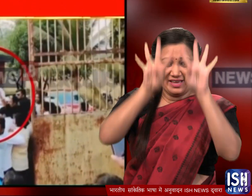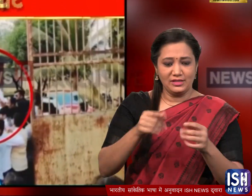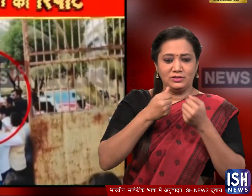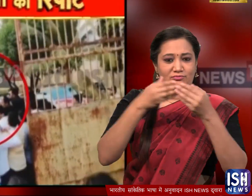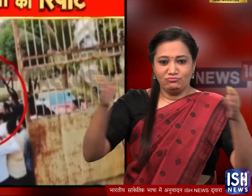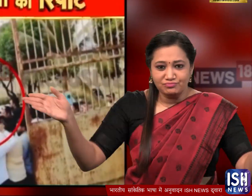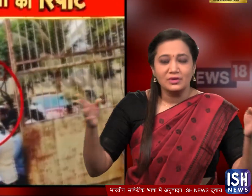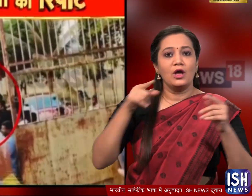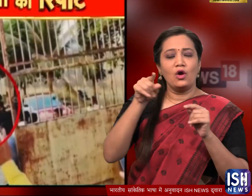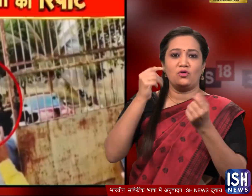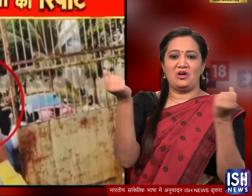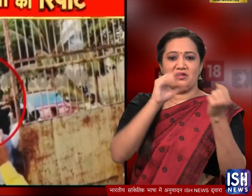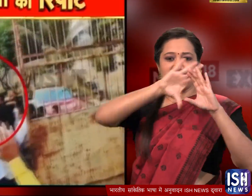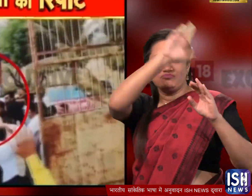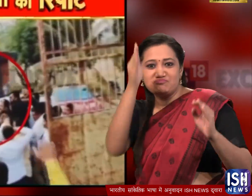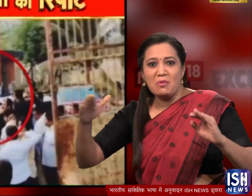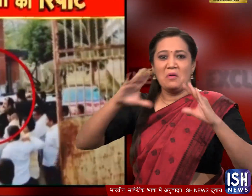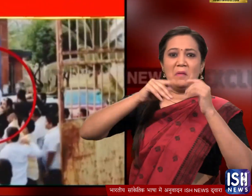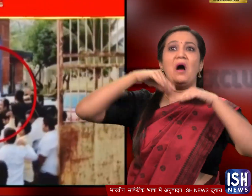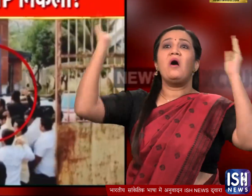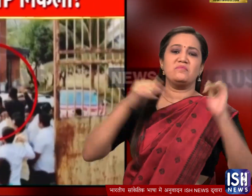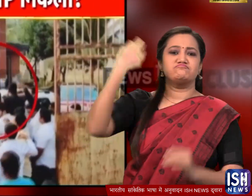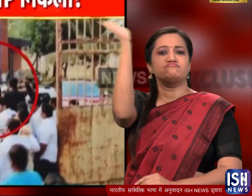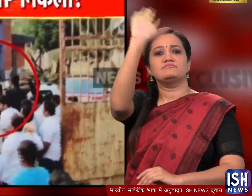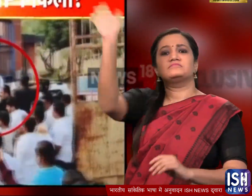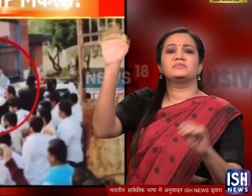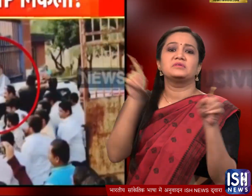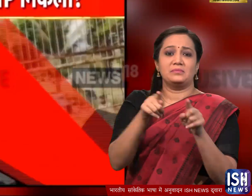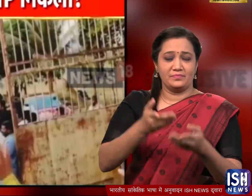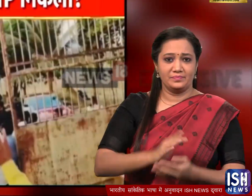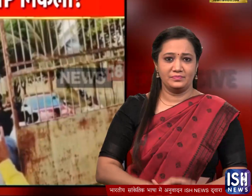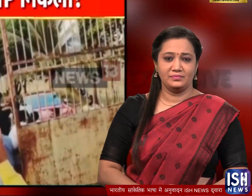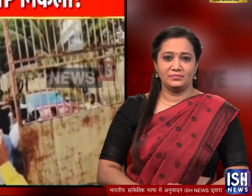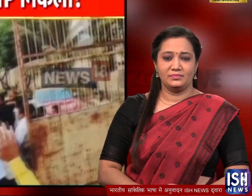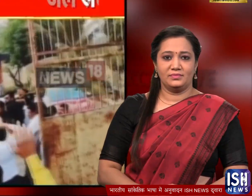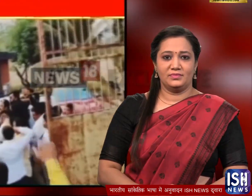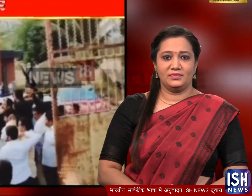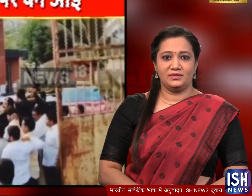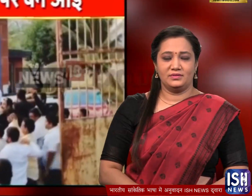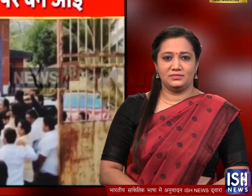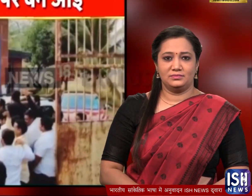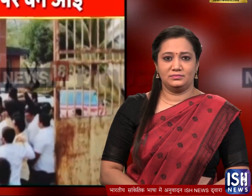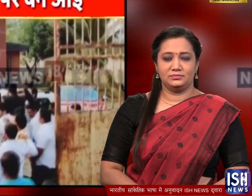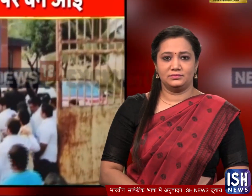तो वो एक खुली छत वाली एसयूवी कार में खड़े होकर हाथ हिलाते हुए बाहर निकला।